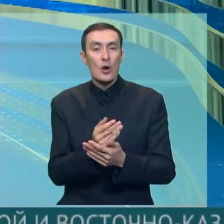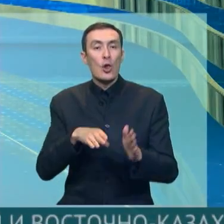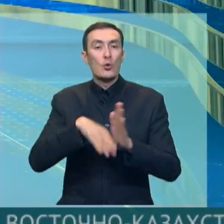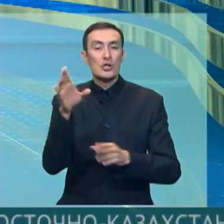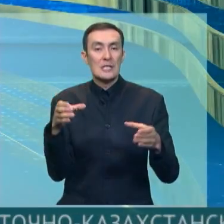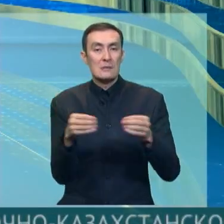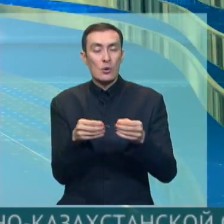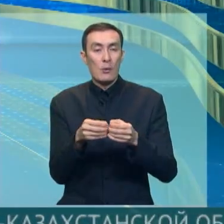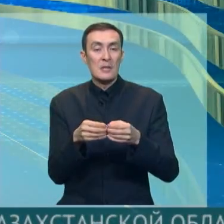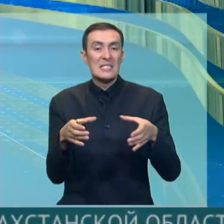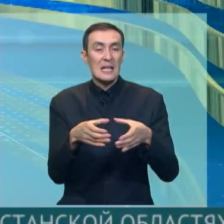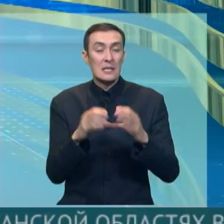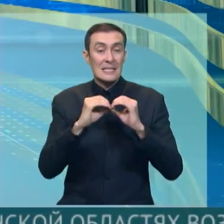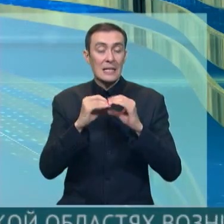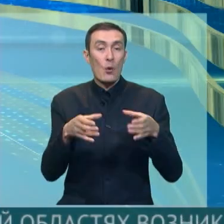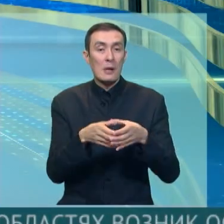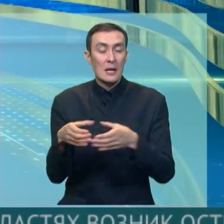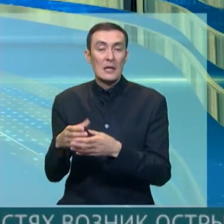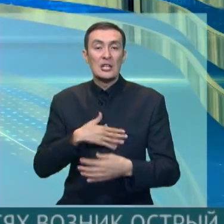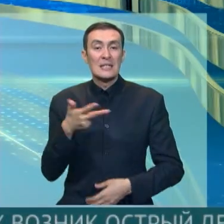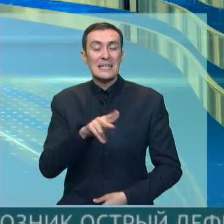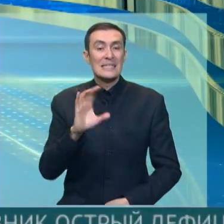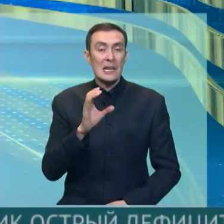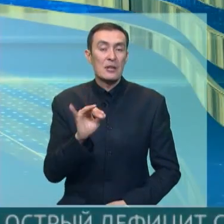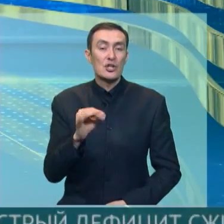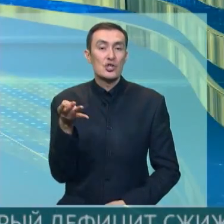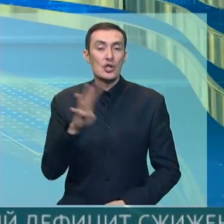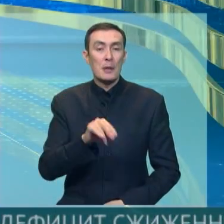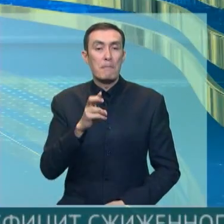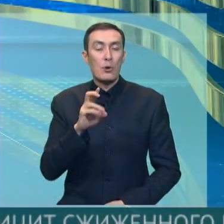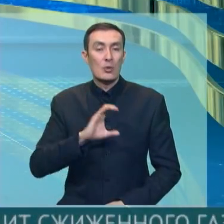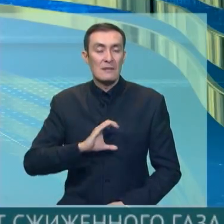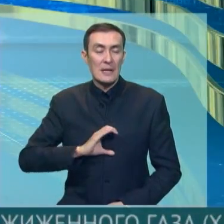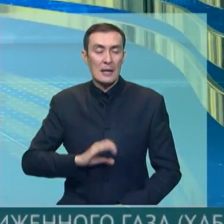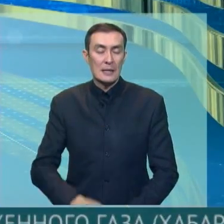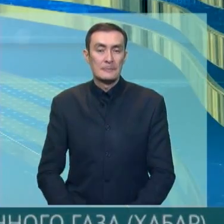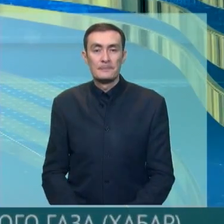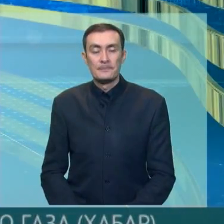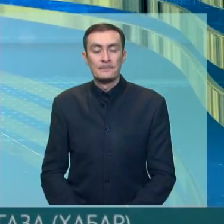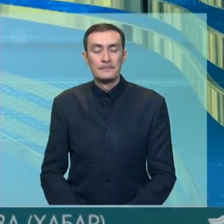топ-10. На счету наших атлетов 3 серебряные и 4 бронзовые награды.